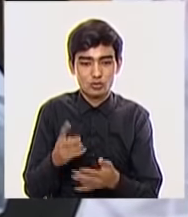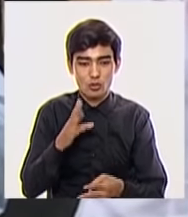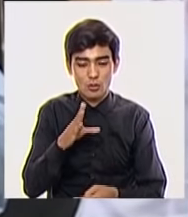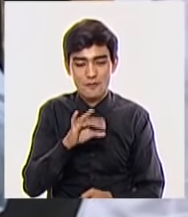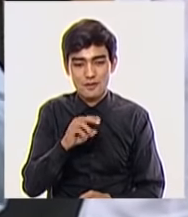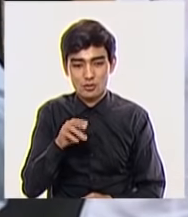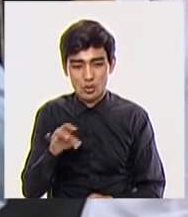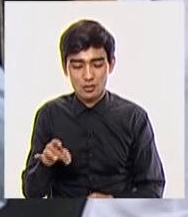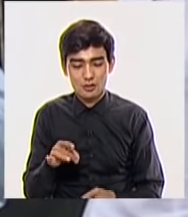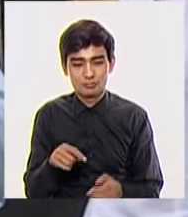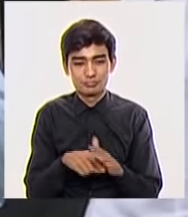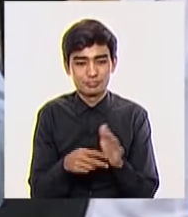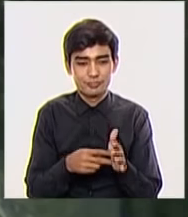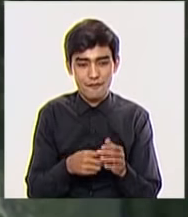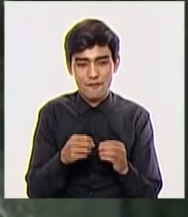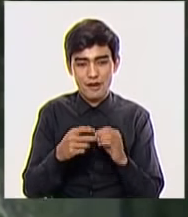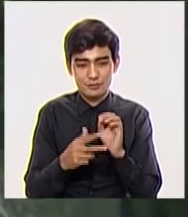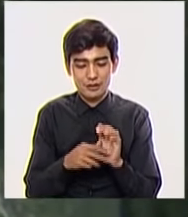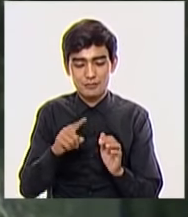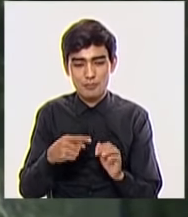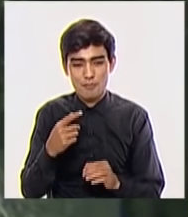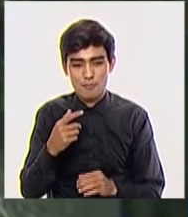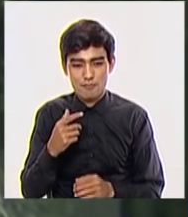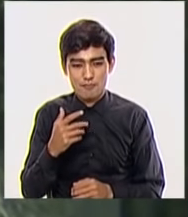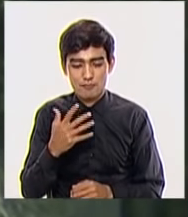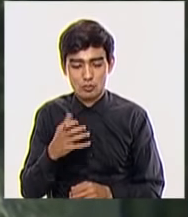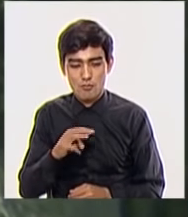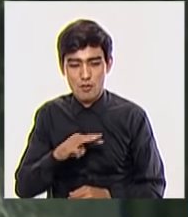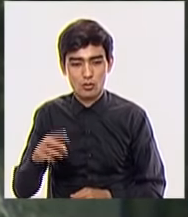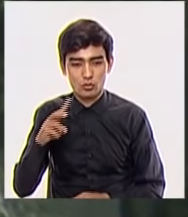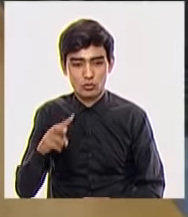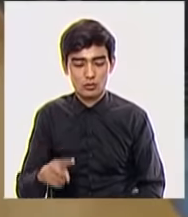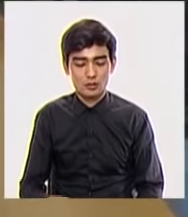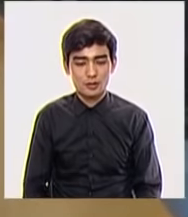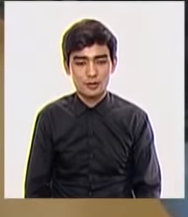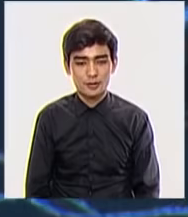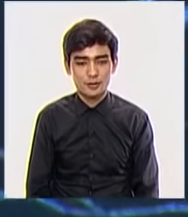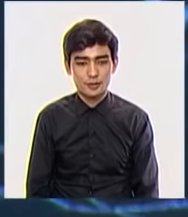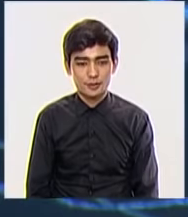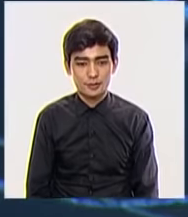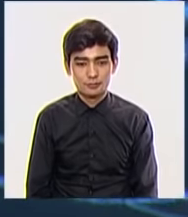Виктор Бабарико, равен 18,5 миллионов долларов.